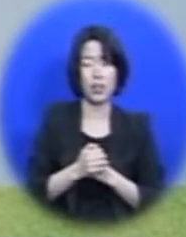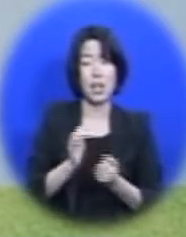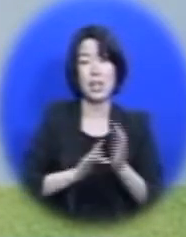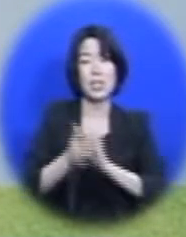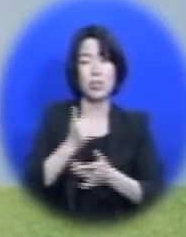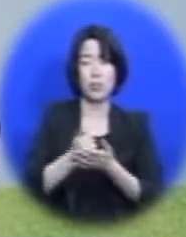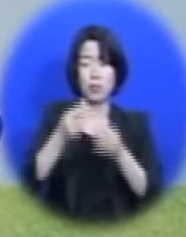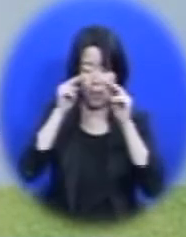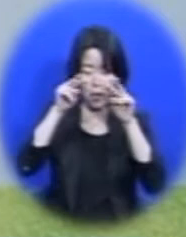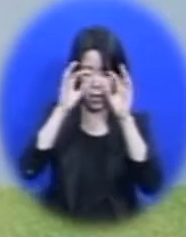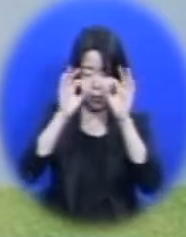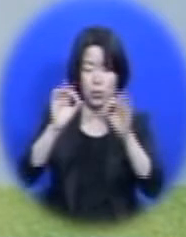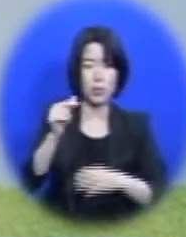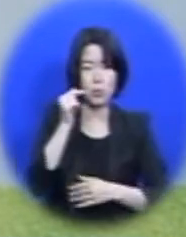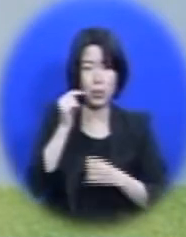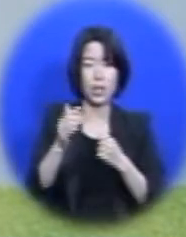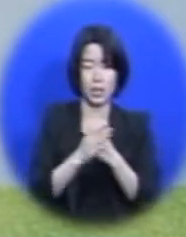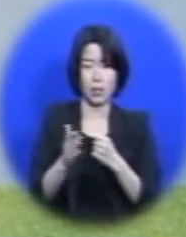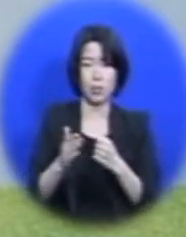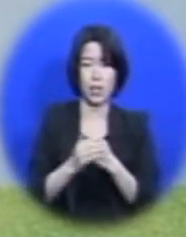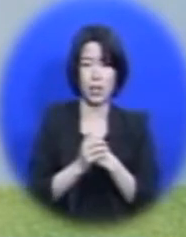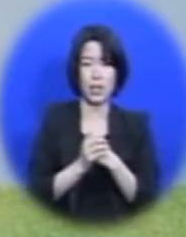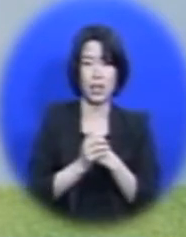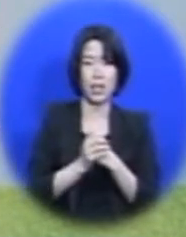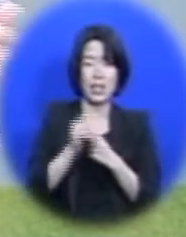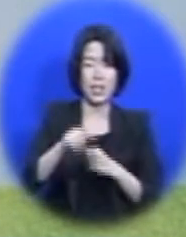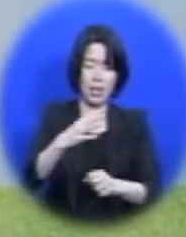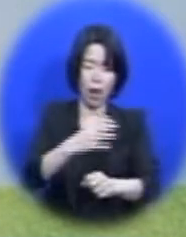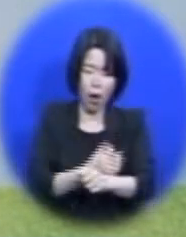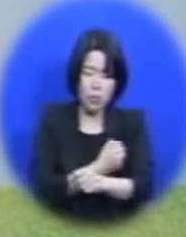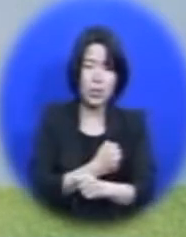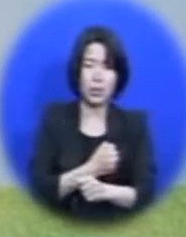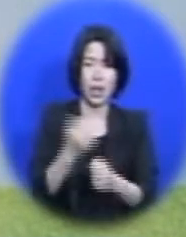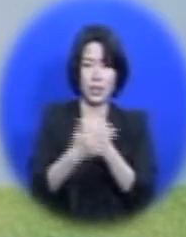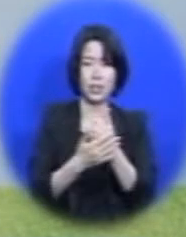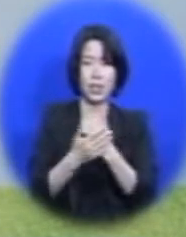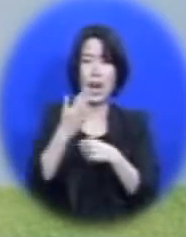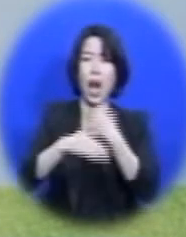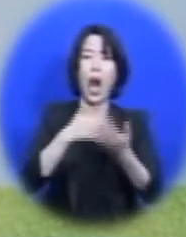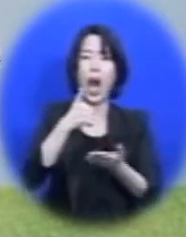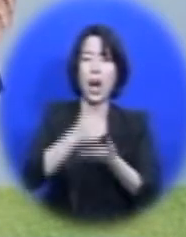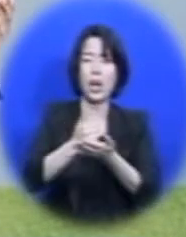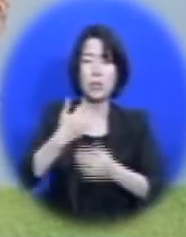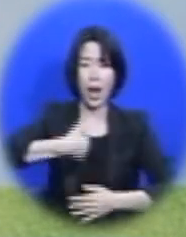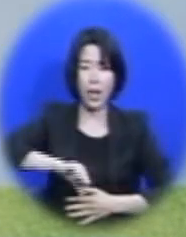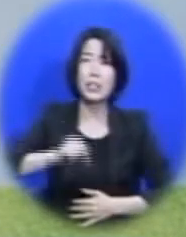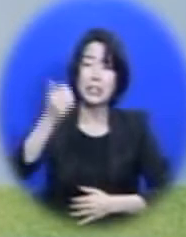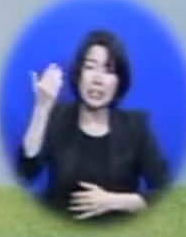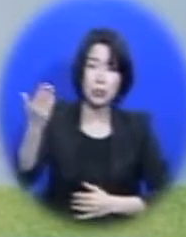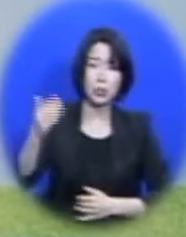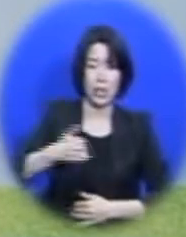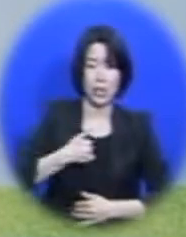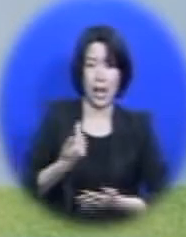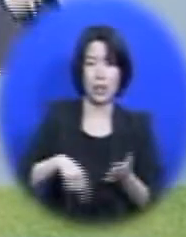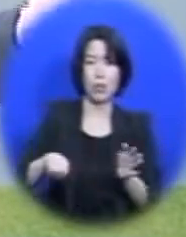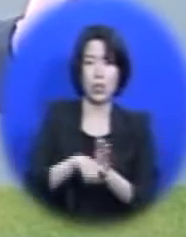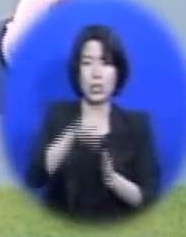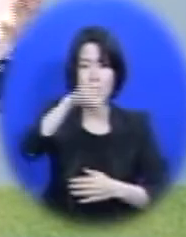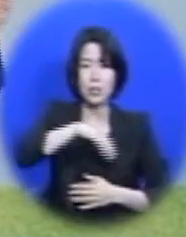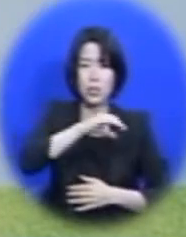예수님을 바라보지 못하니까 이 엄청난 은혜를 하나님의 아들이 그분이 나를 위해서